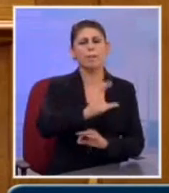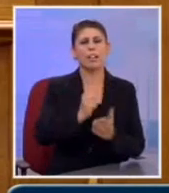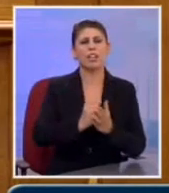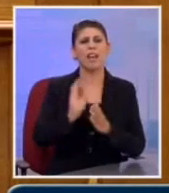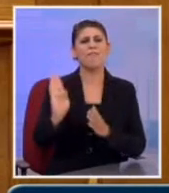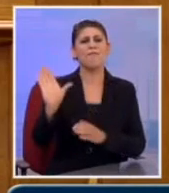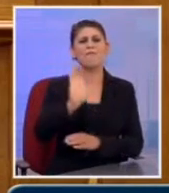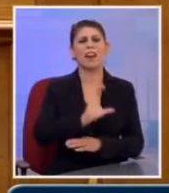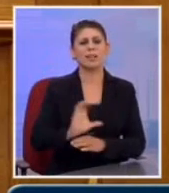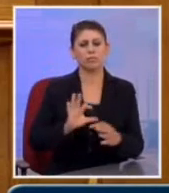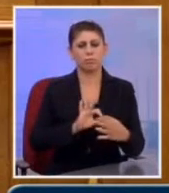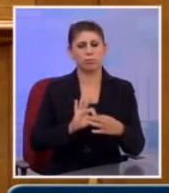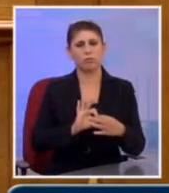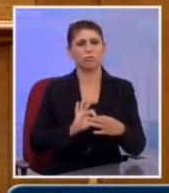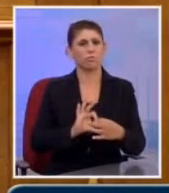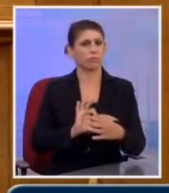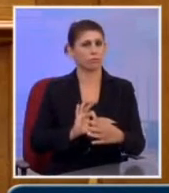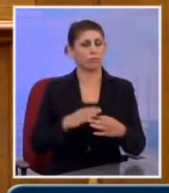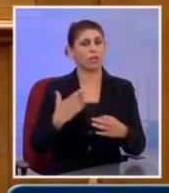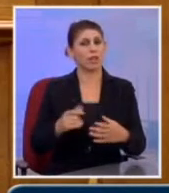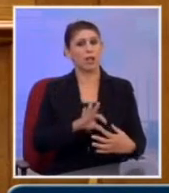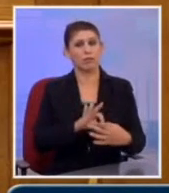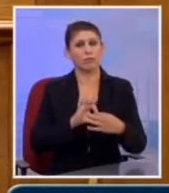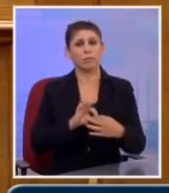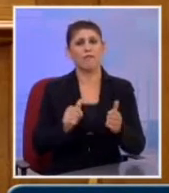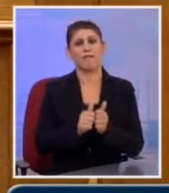με δεσμούς συνεργασίας και δεσμούς